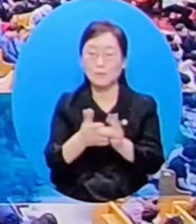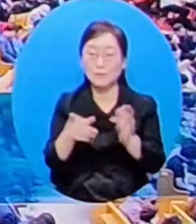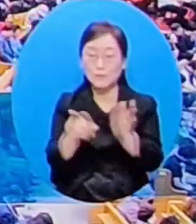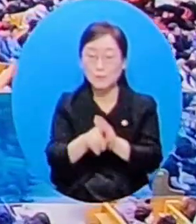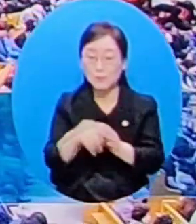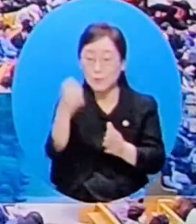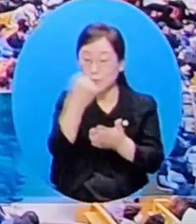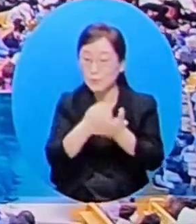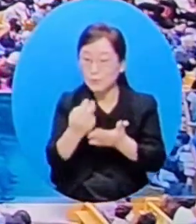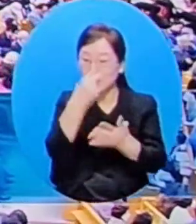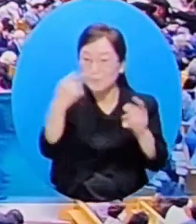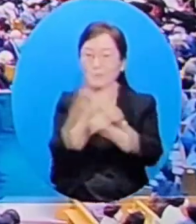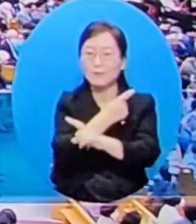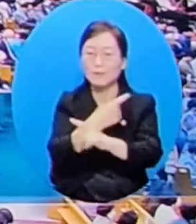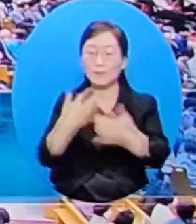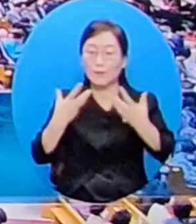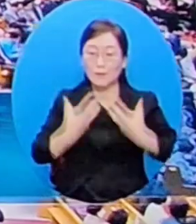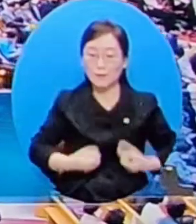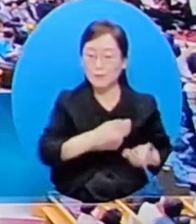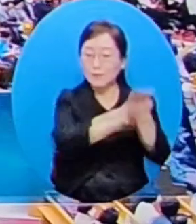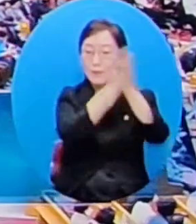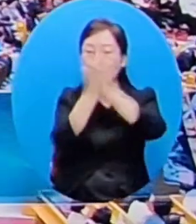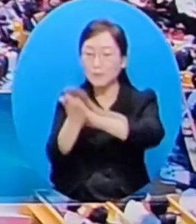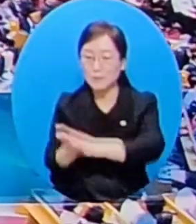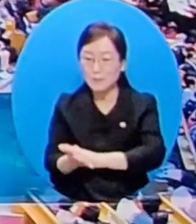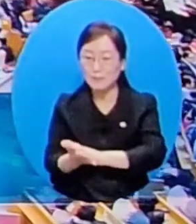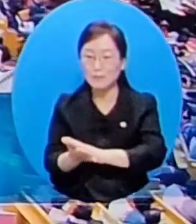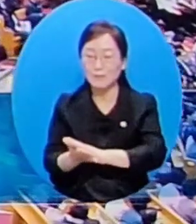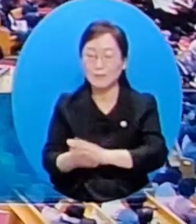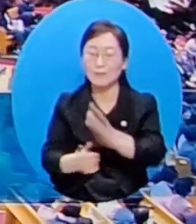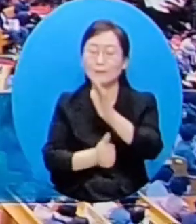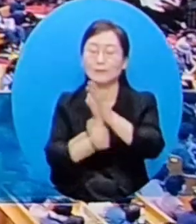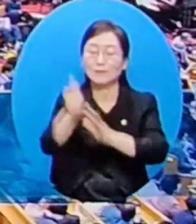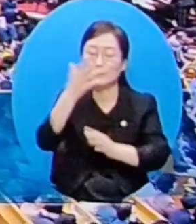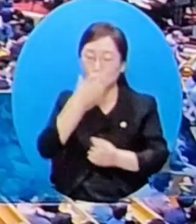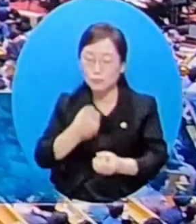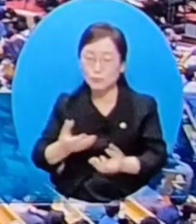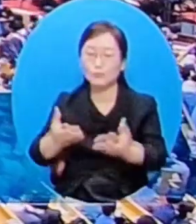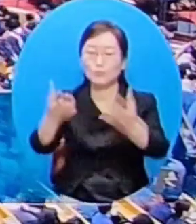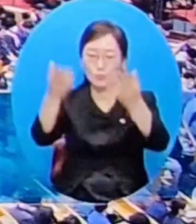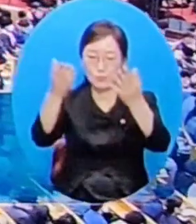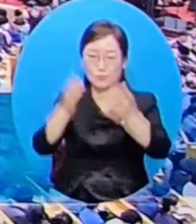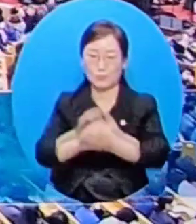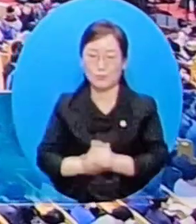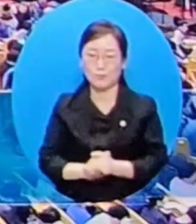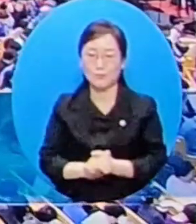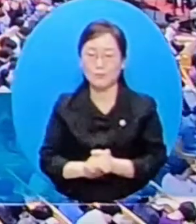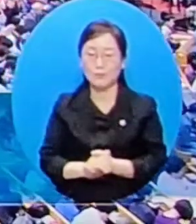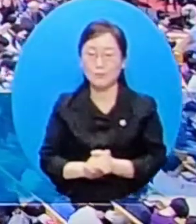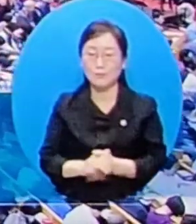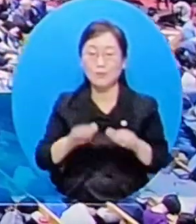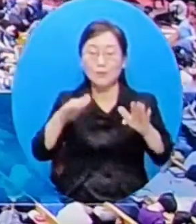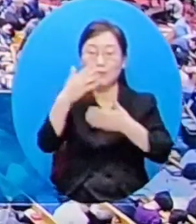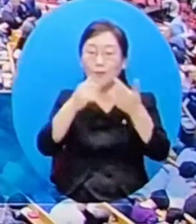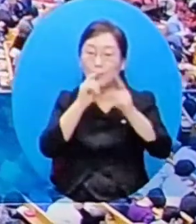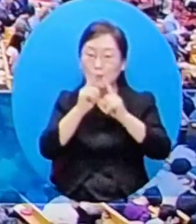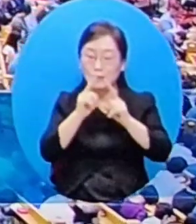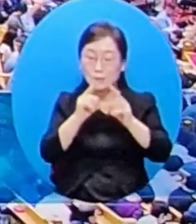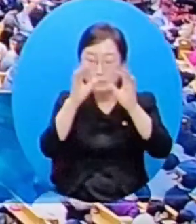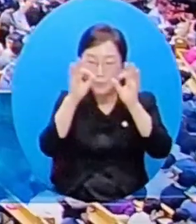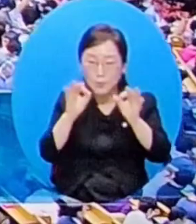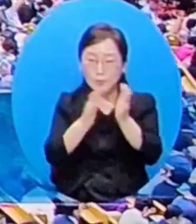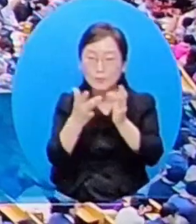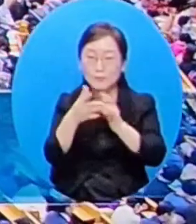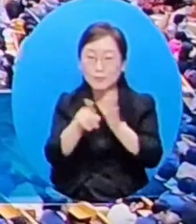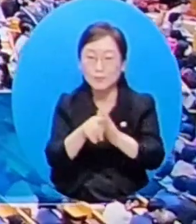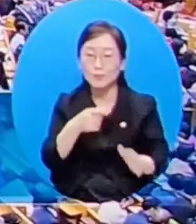운명이 바뀌어집니다. 절망의 운명에서 희망과 축복의 운명으로 바뀌어지는 것입니다. 오늘 말씀 듣고 예수 믿기를